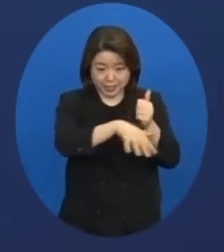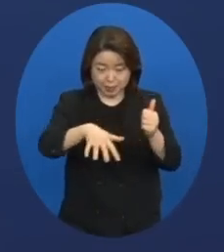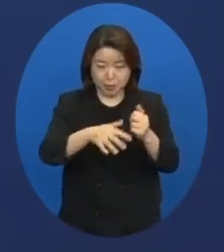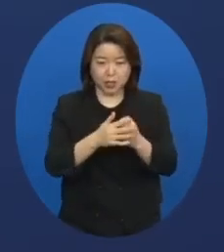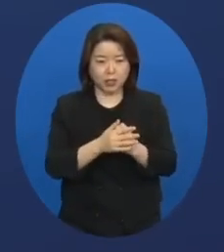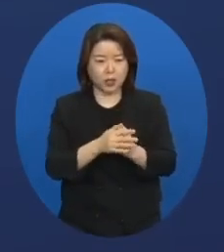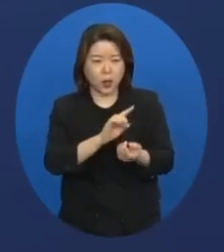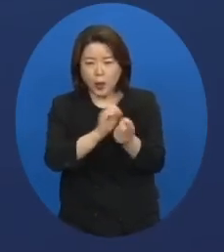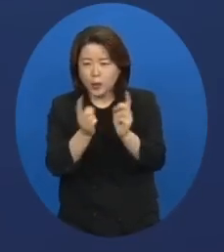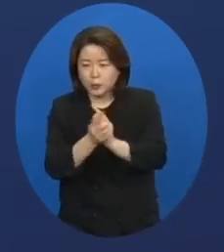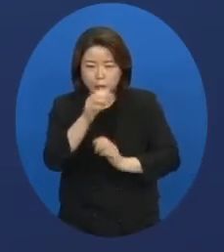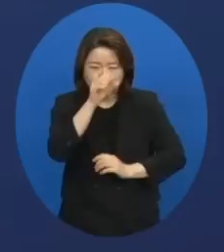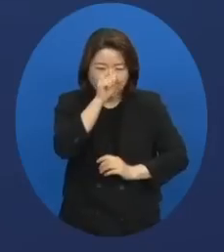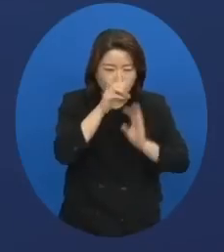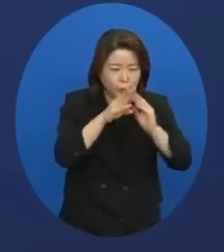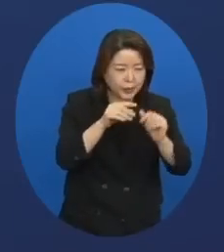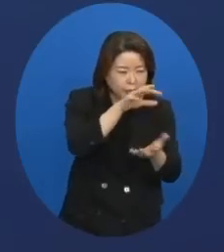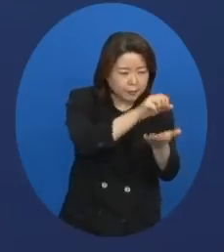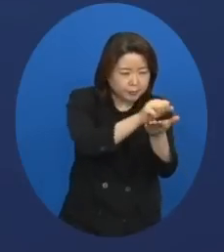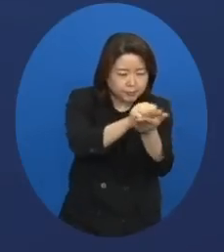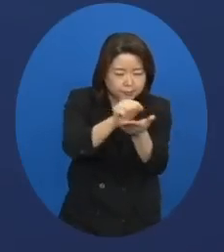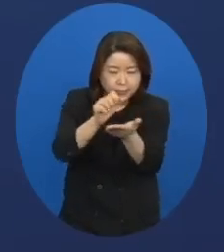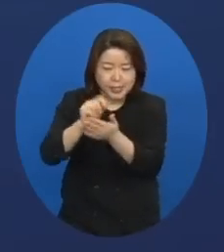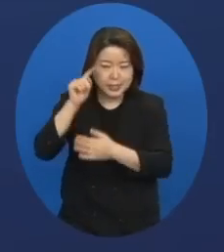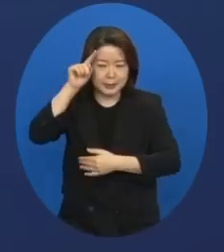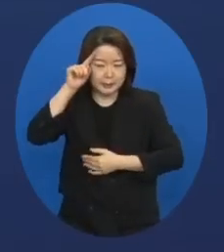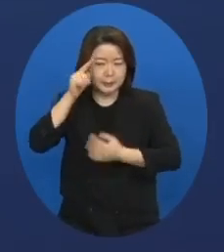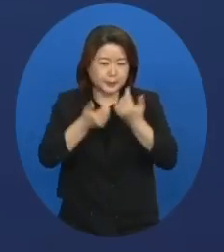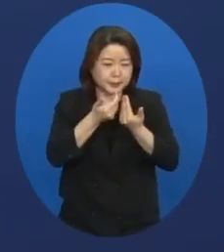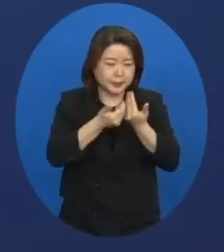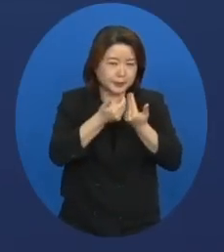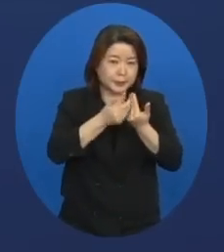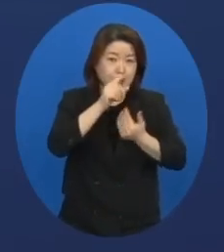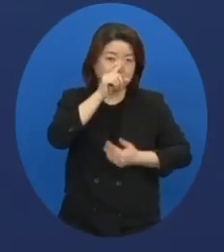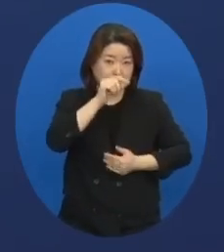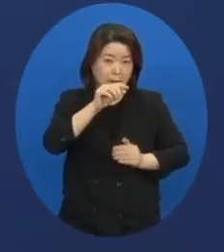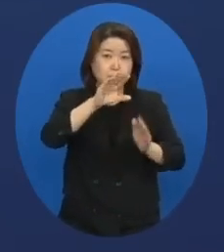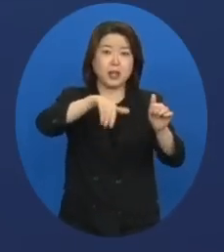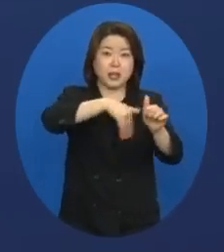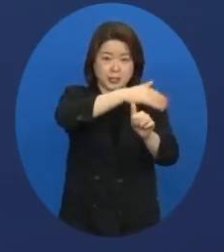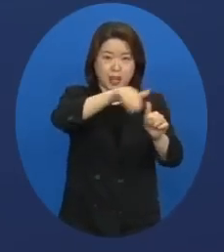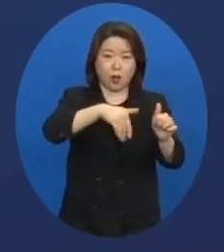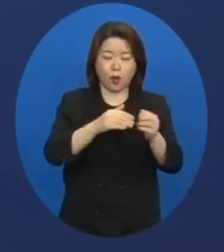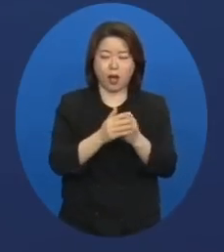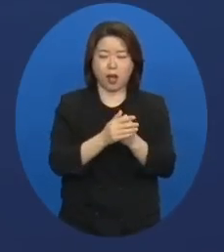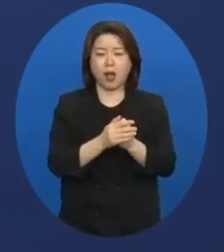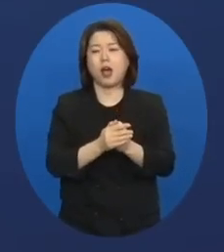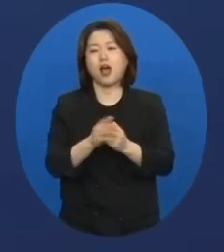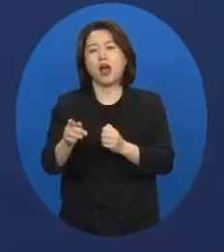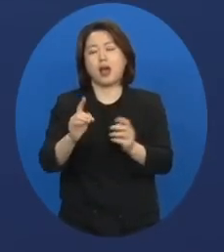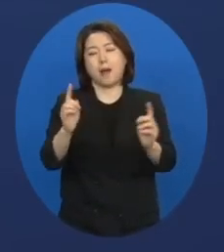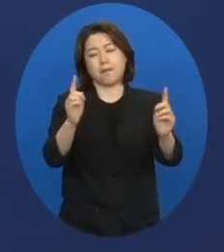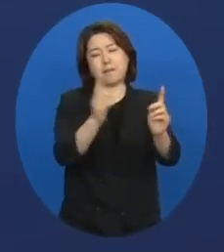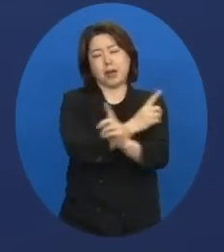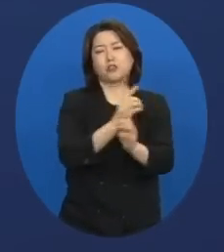차지하려고 서로 신경 쓰고 그렇게 예민한 상황을 극복하게 해준